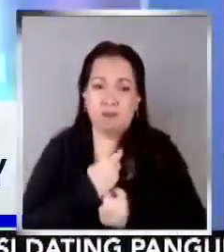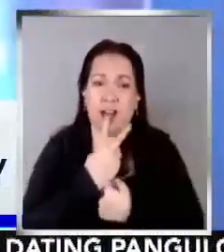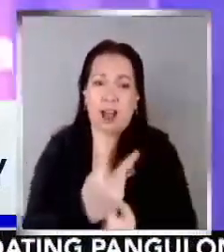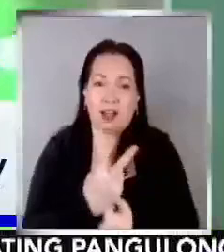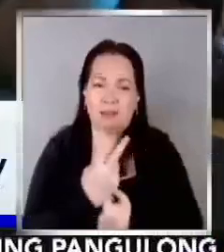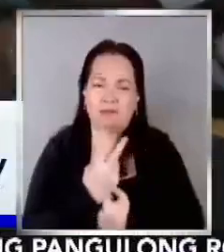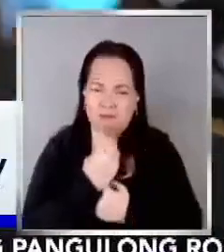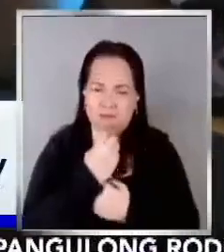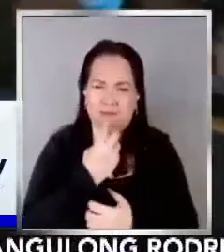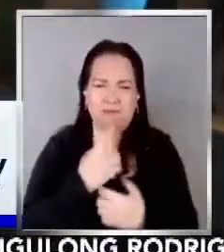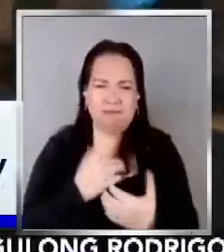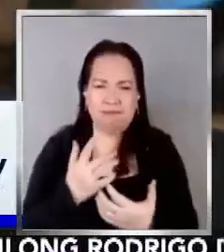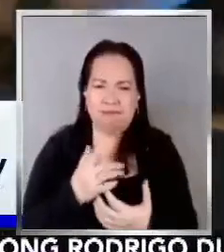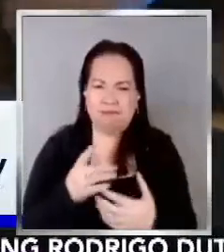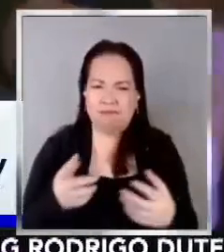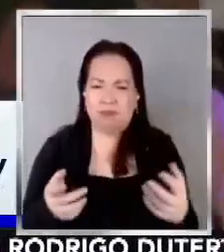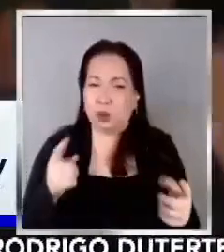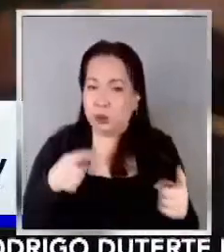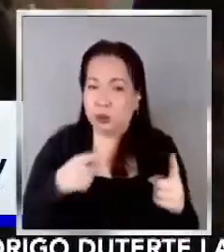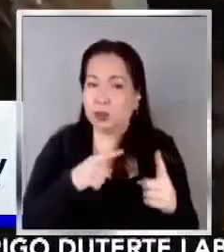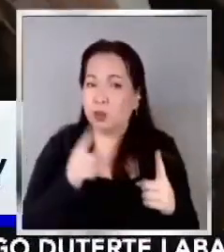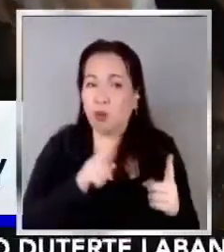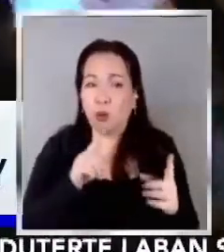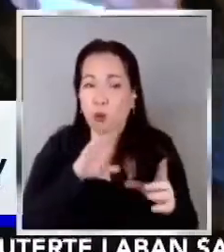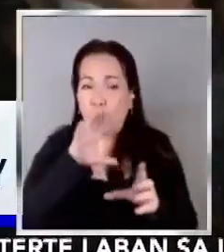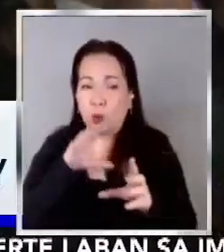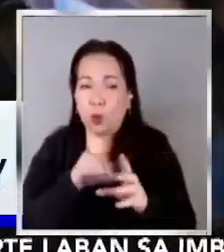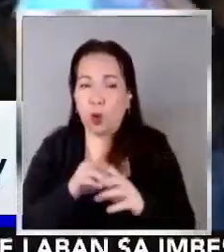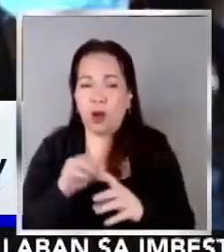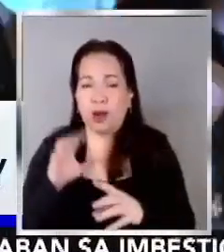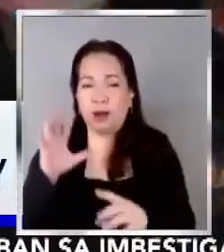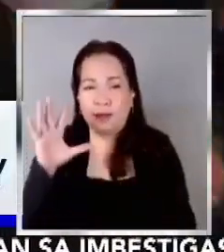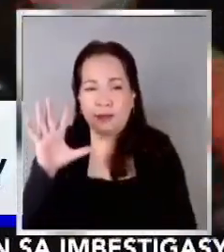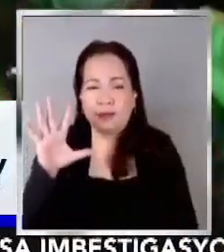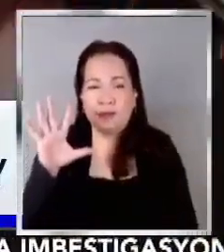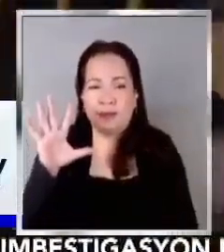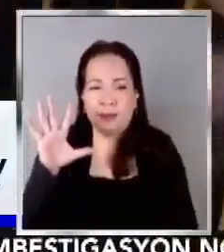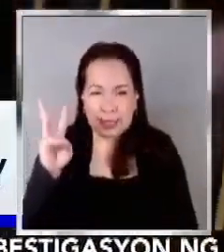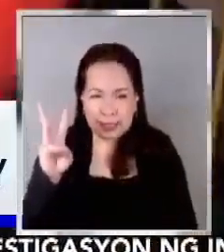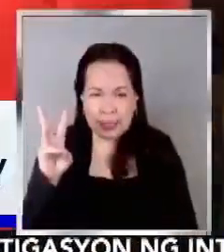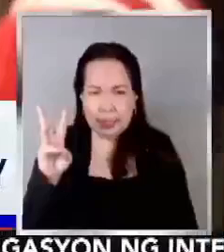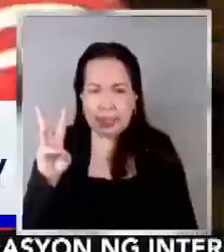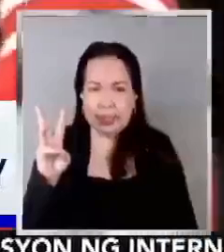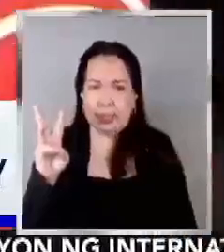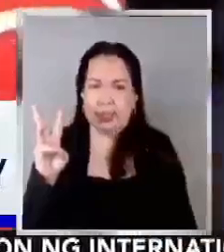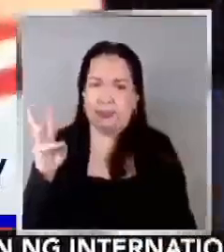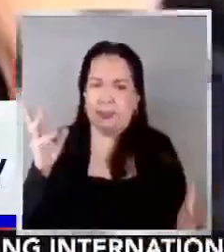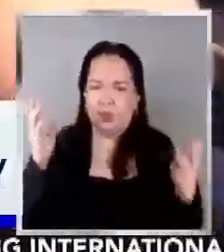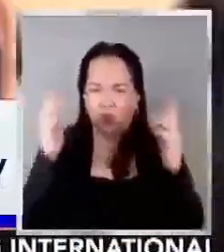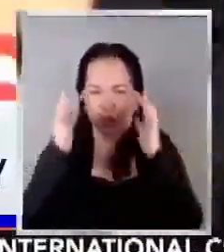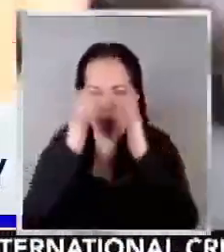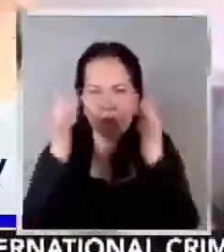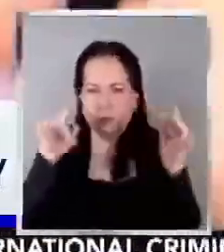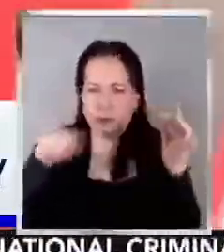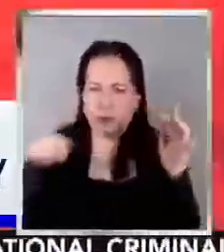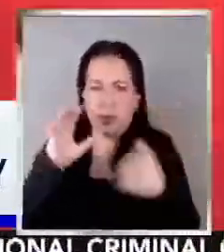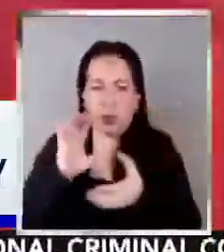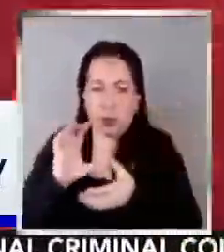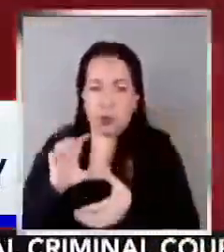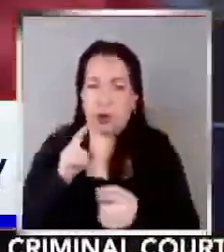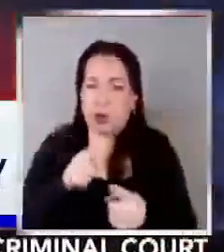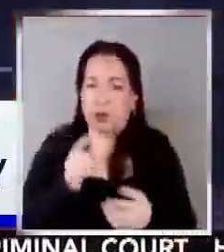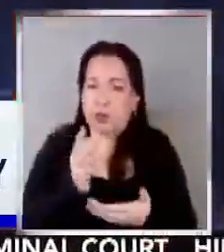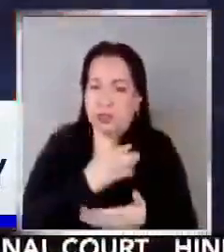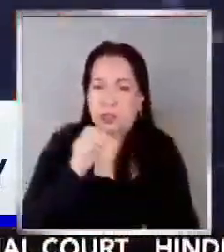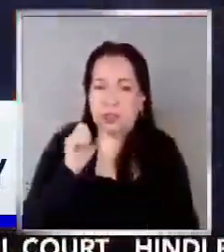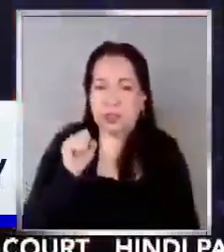Zamboanga City para sa pagdiriwang ng ika-86 na Dia de Zamboanga. Todo kilig ang fans ng manghara na si Steve Armstrong